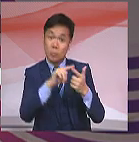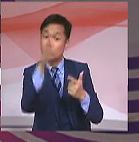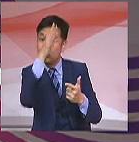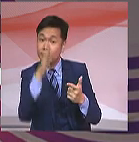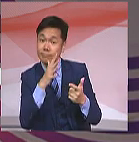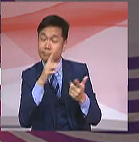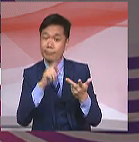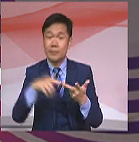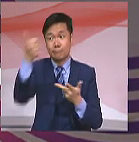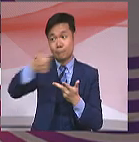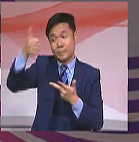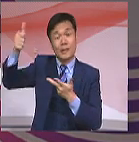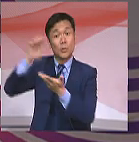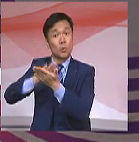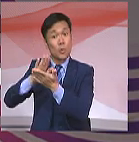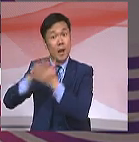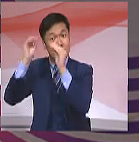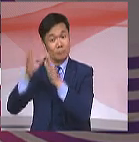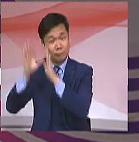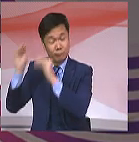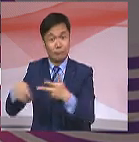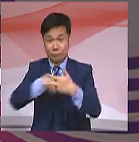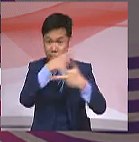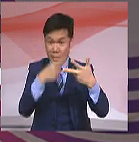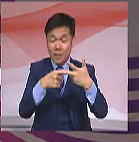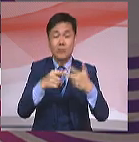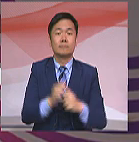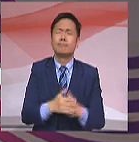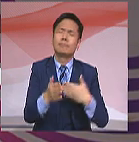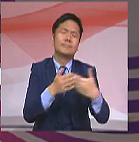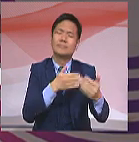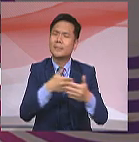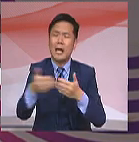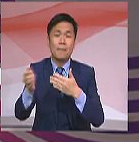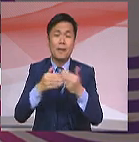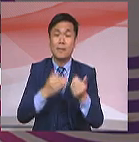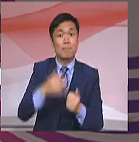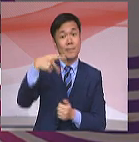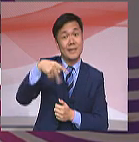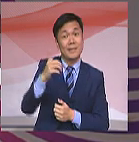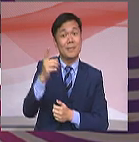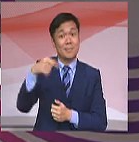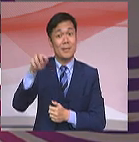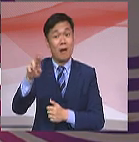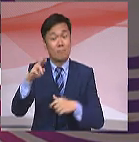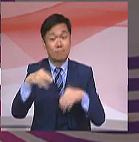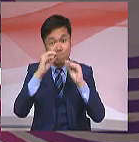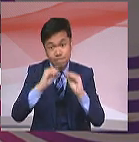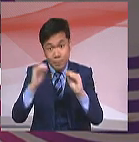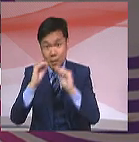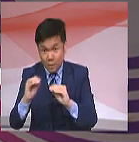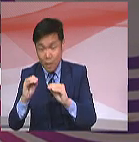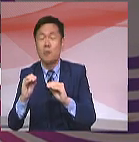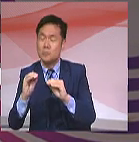bapa, pengurusan sekolah dan juga murid-murid bahawa apa sahaja kaedah PDPR yang digunakan